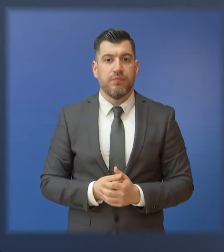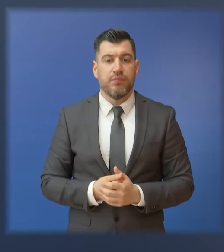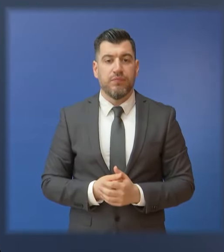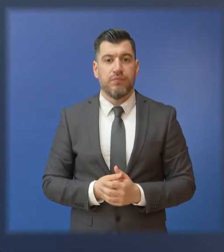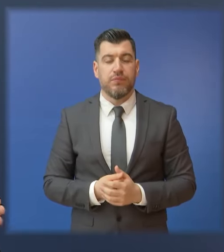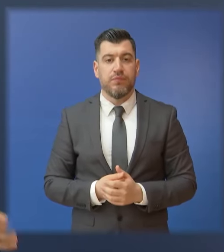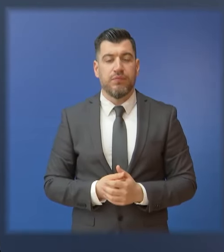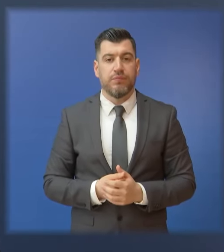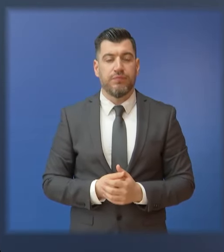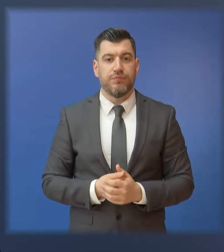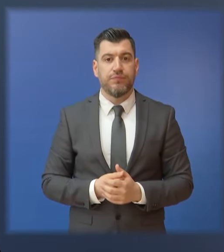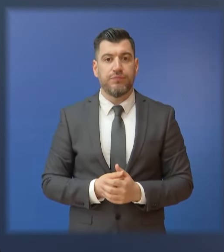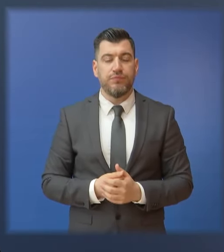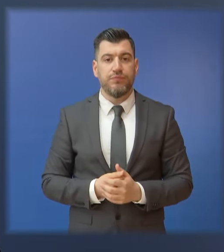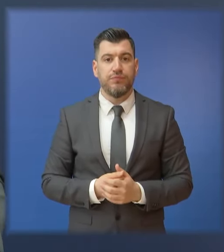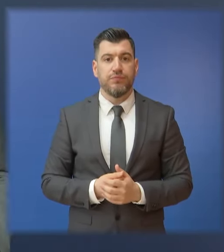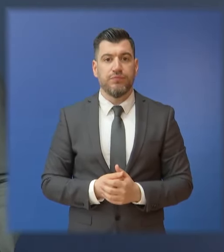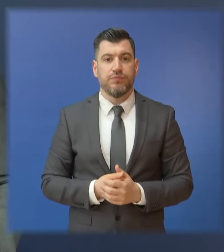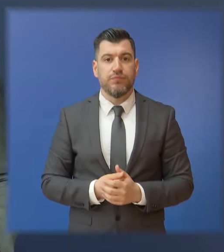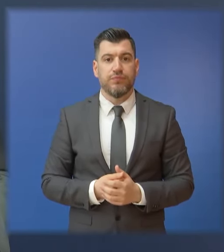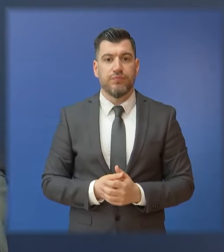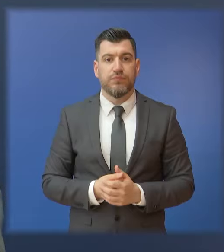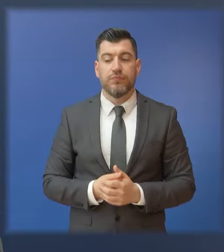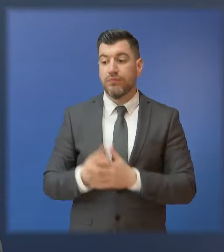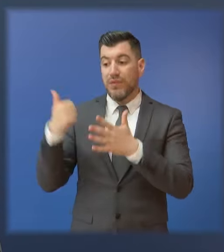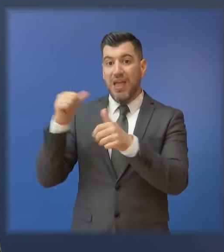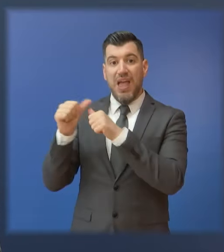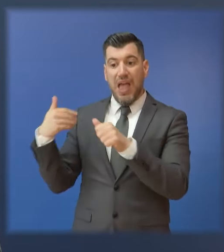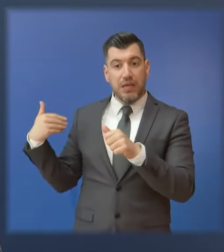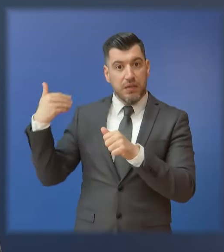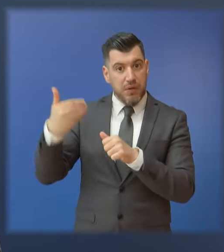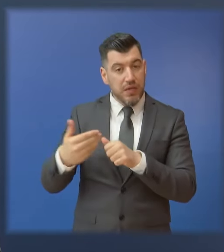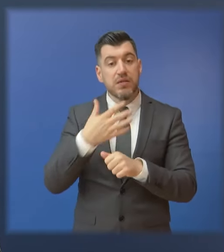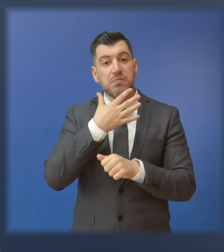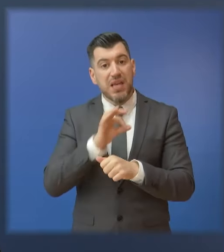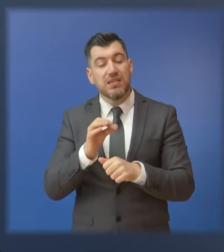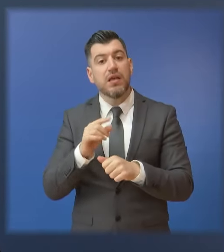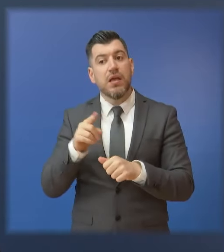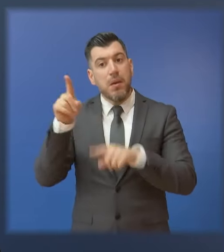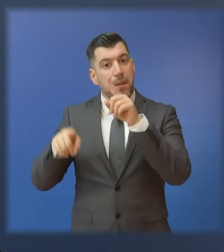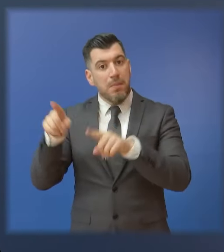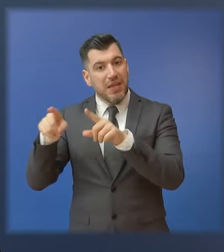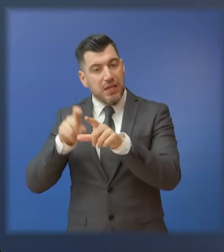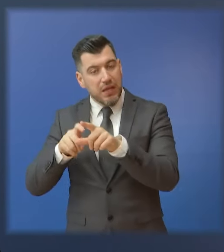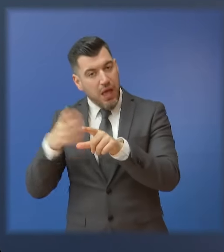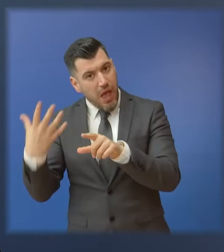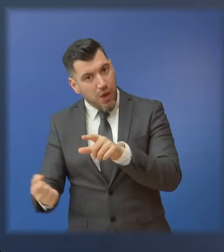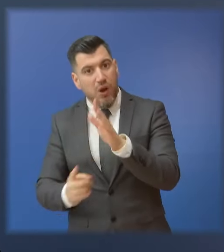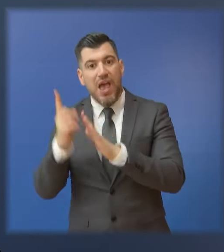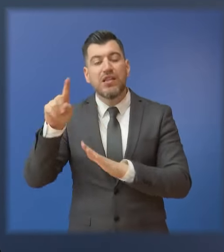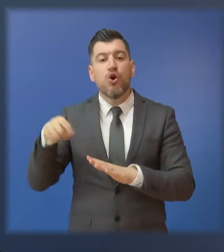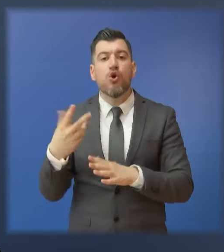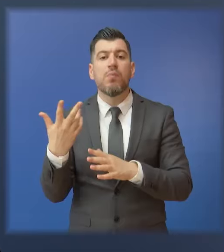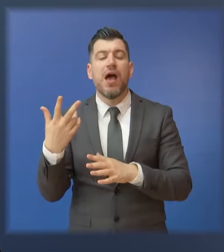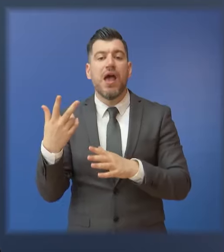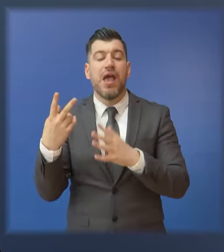μεγαλύτερο προμηθευτή δηλαδή το πρώτο εξάμηνο που είναι 11,8 λεπτ την kw σε τιμές προ κρίσης σε αυτό μάλιστα πρέπει